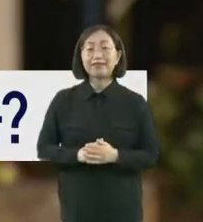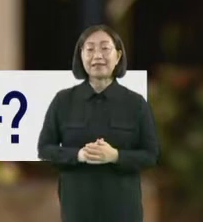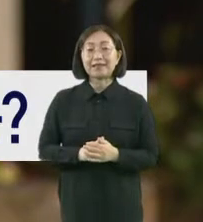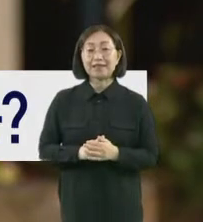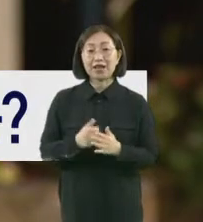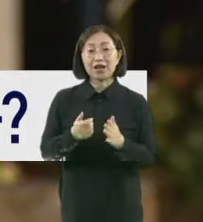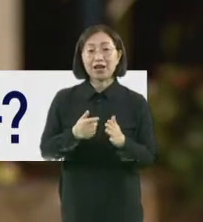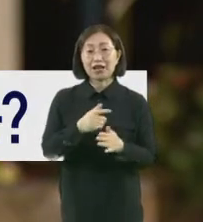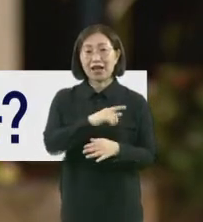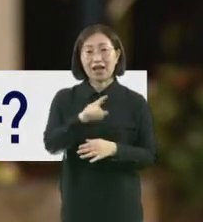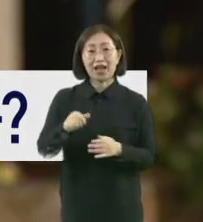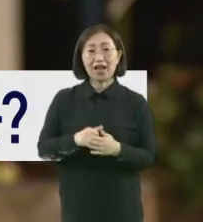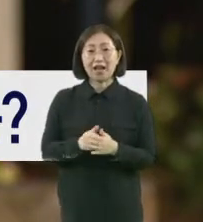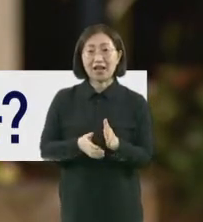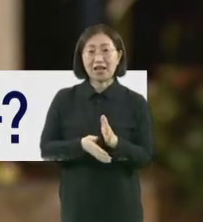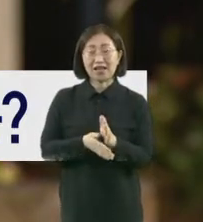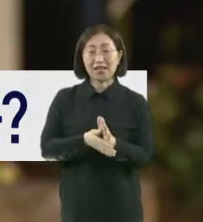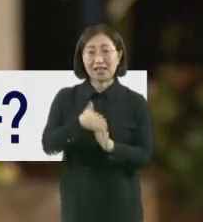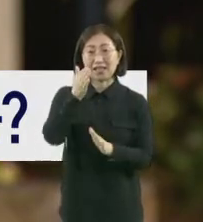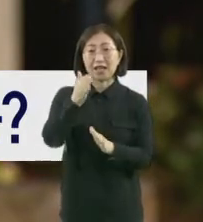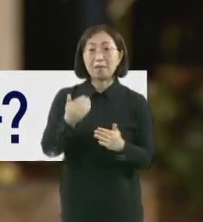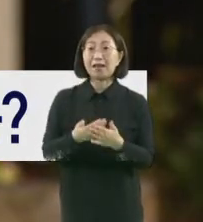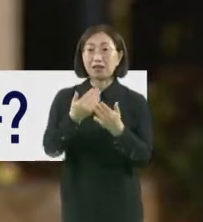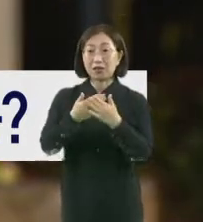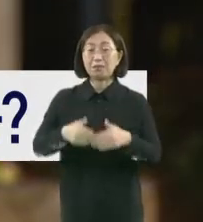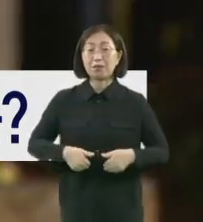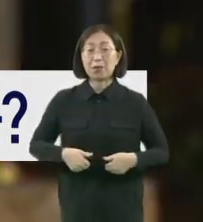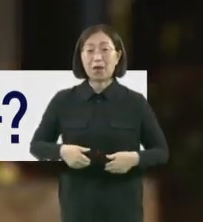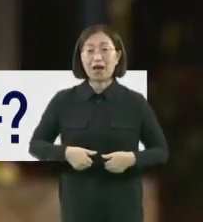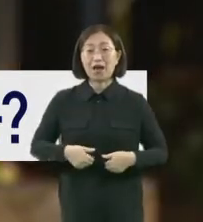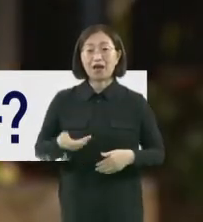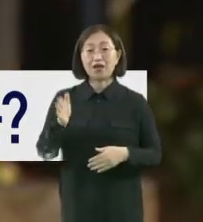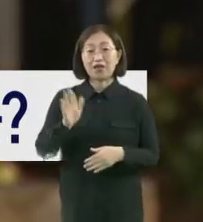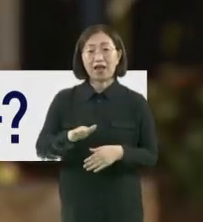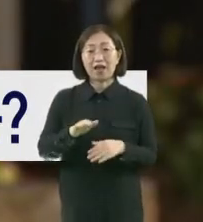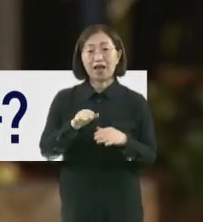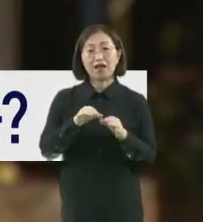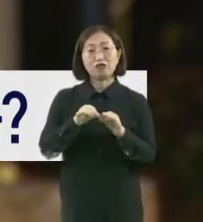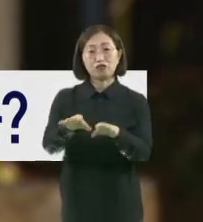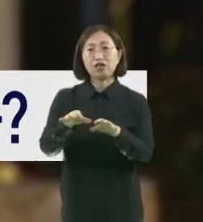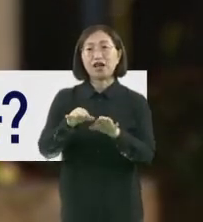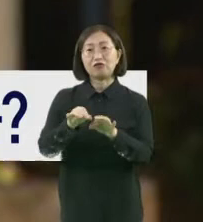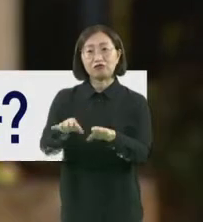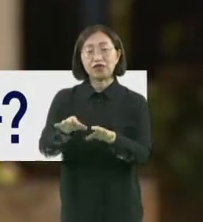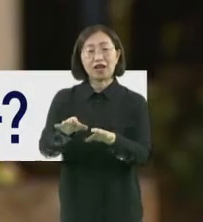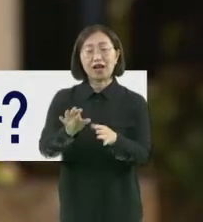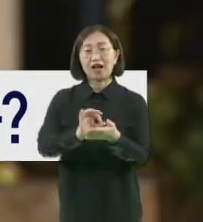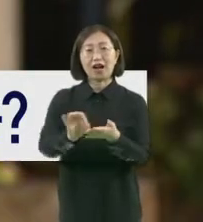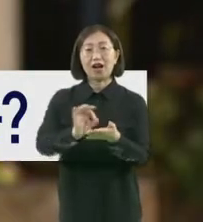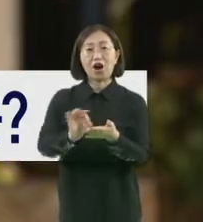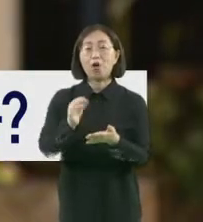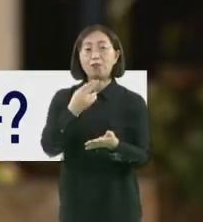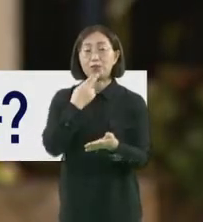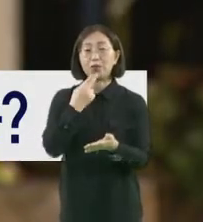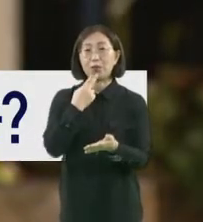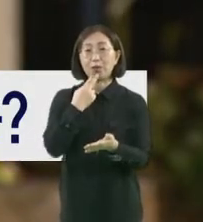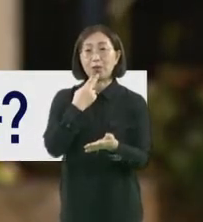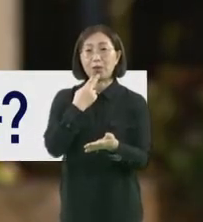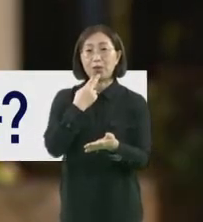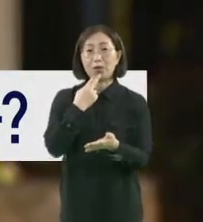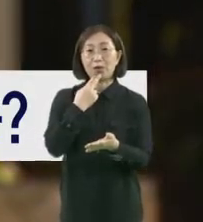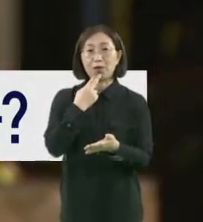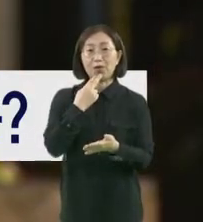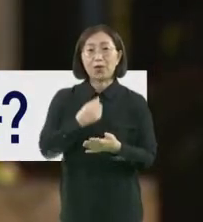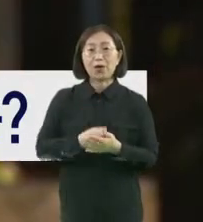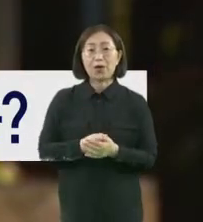도시의 수준과 같습니다. 그런데 유난히 대전이 문화예술에 대한 투자가 굉장히 저조한 편입니다. 그래서